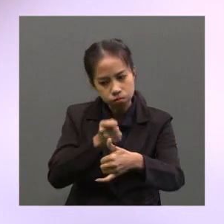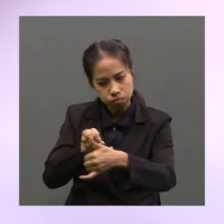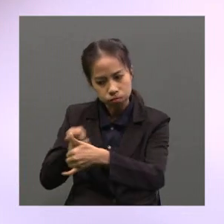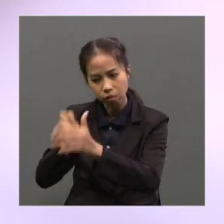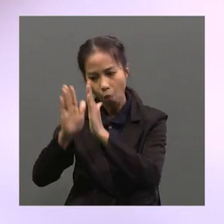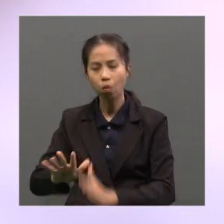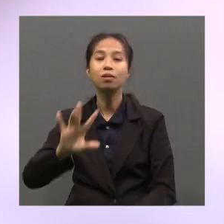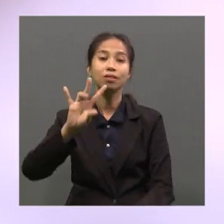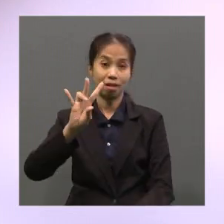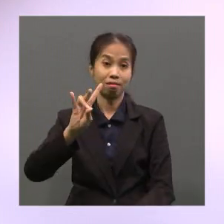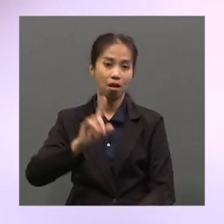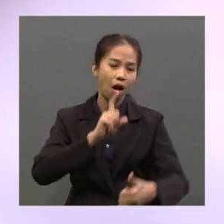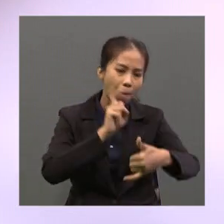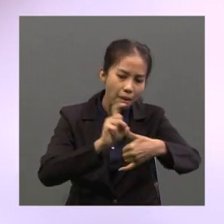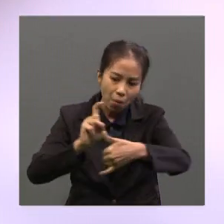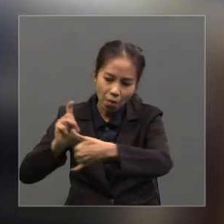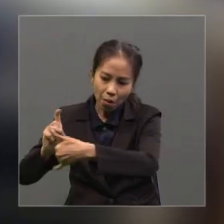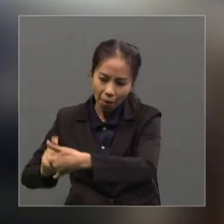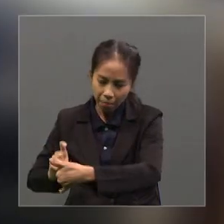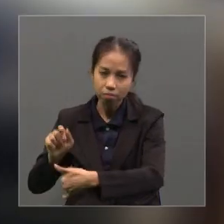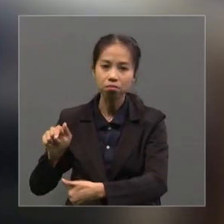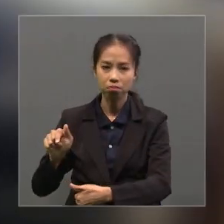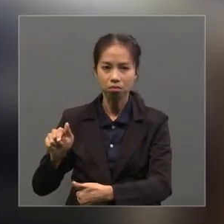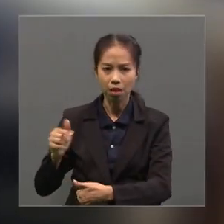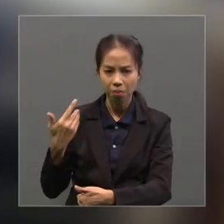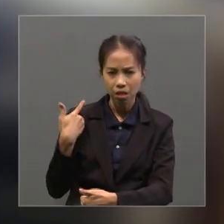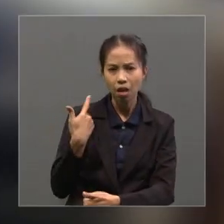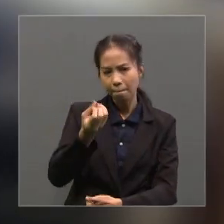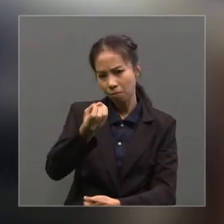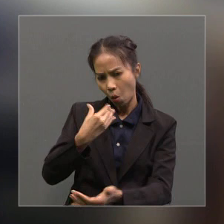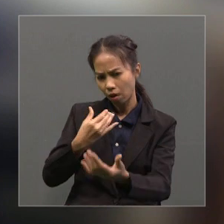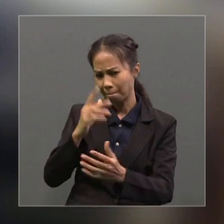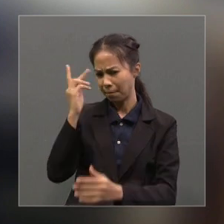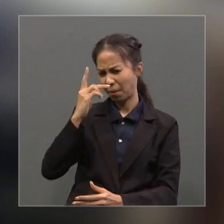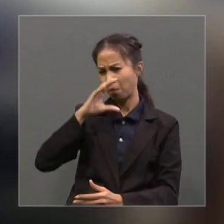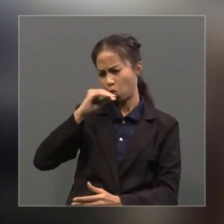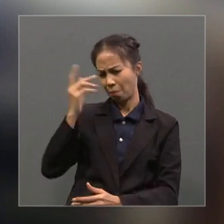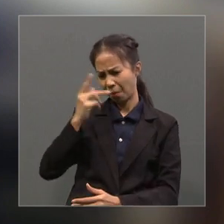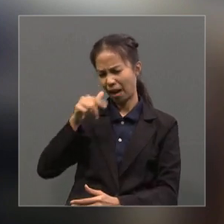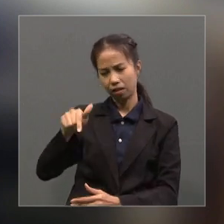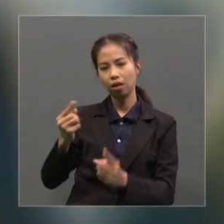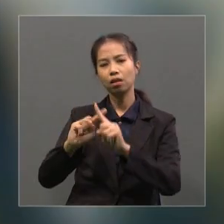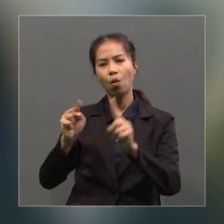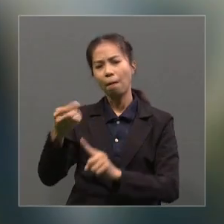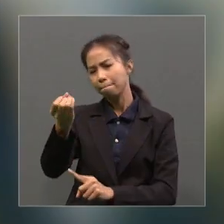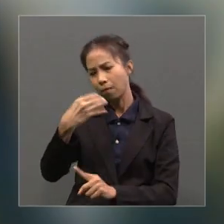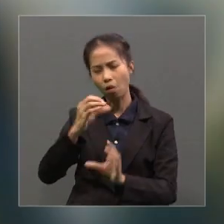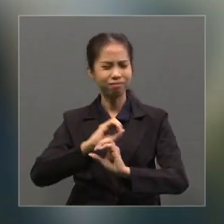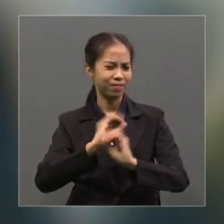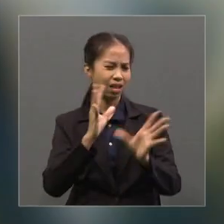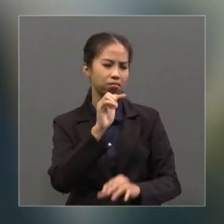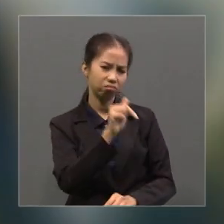ตอนนี้ 7ปากด้วยกันก็ปรากฏว่าพบบางคนอาจจะให้ปักคำมีพิรุธนะคะแต่ว่าก็ยืนยันไม่ได้ว่าบุคคลนี้